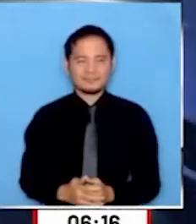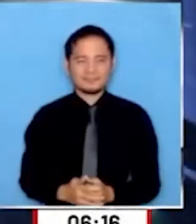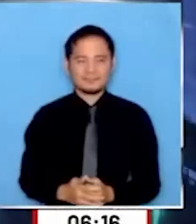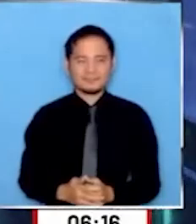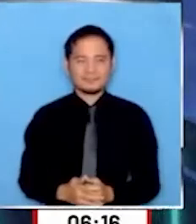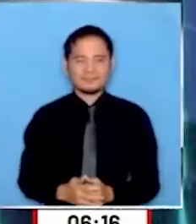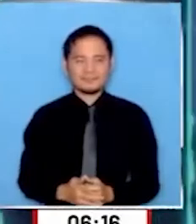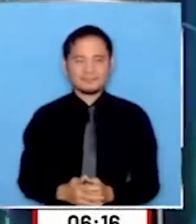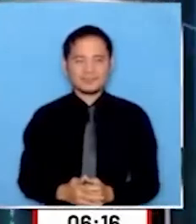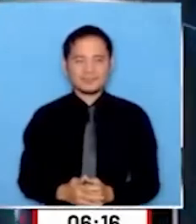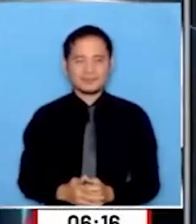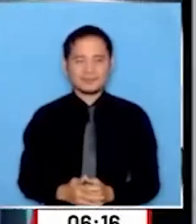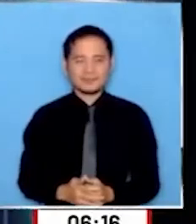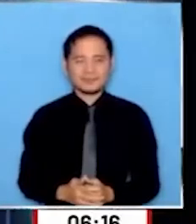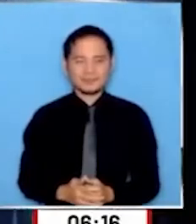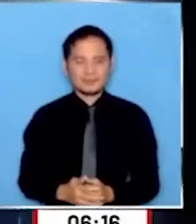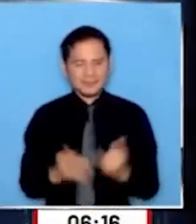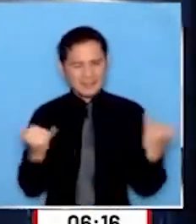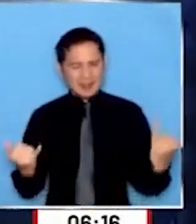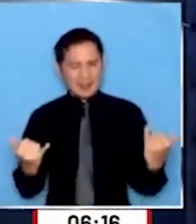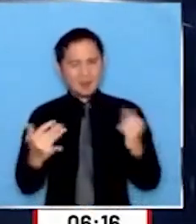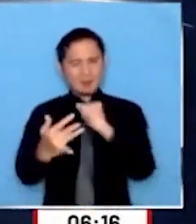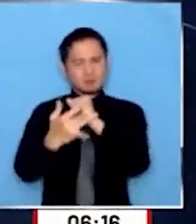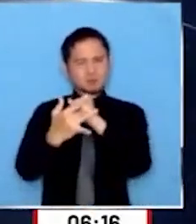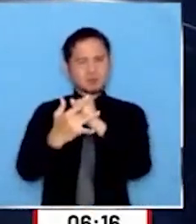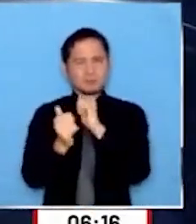Sa pag-usbong ng digital era, lahat posibleng maging instant.